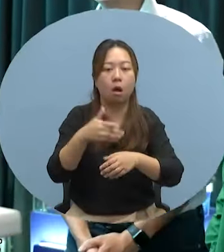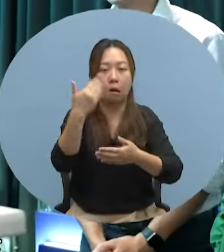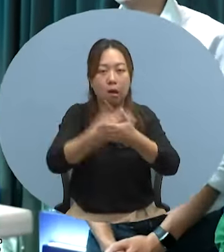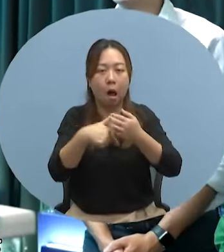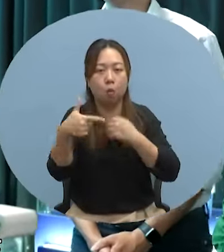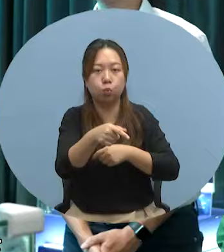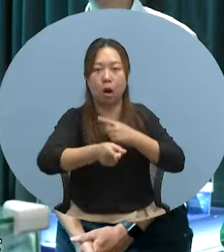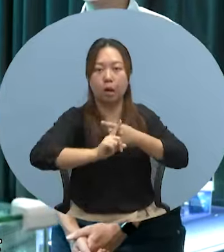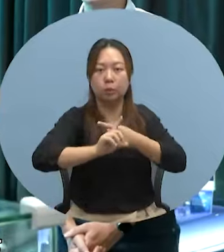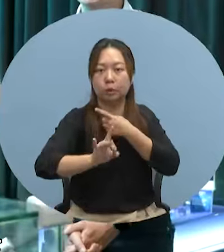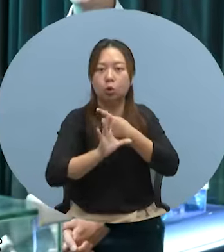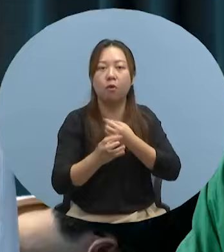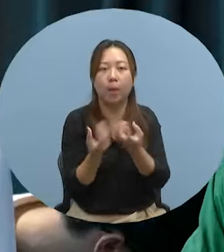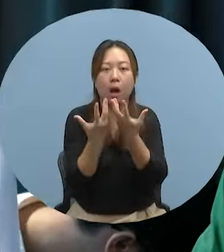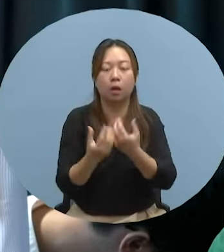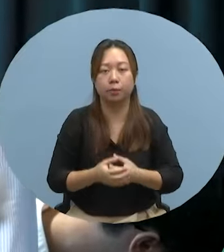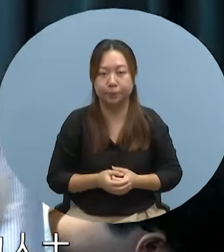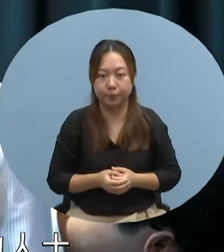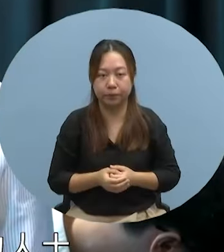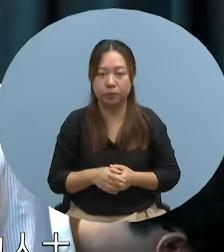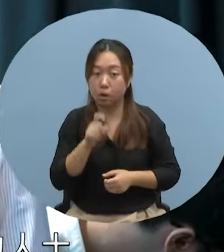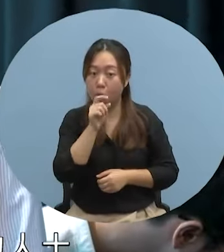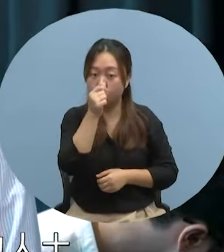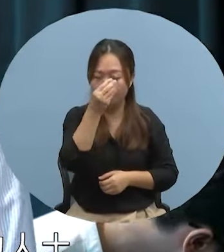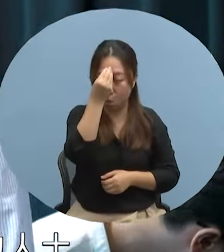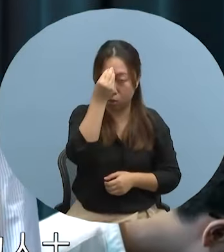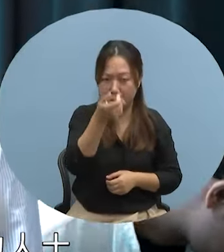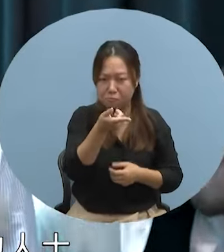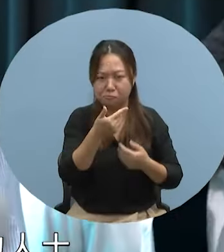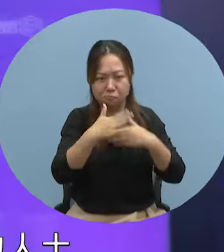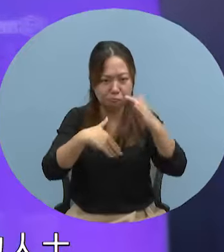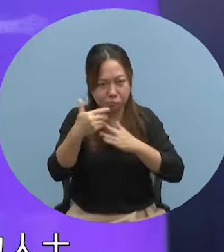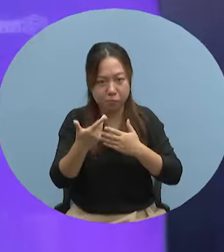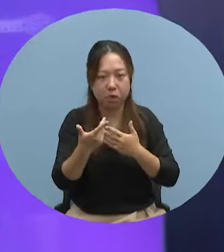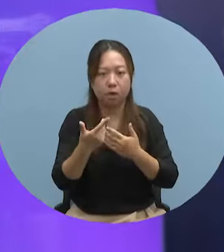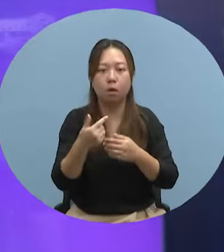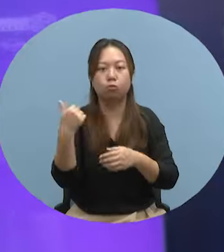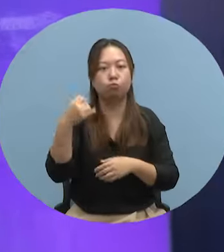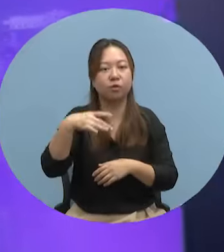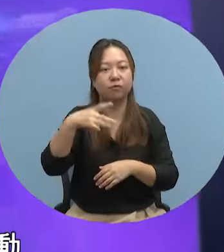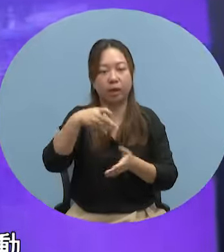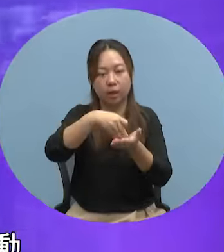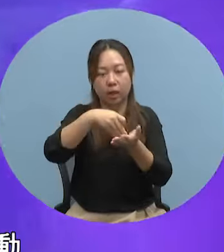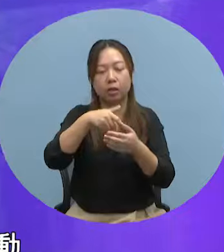意外盡量減少。 有興趣學習數碼分身技術的人士可以免費